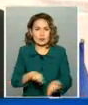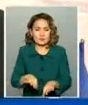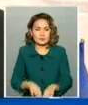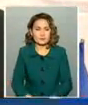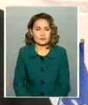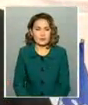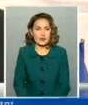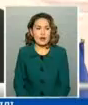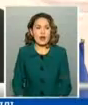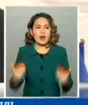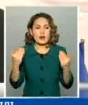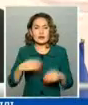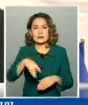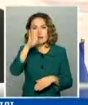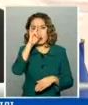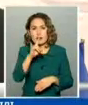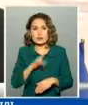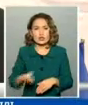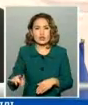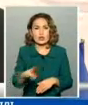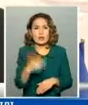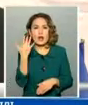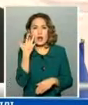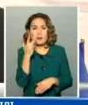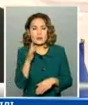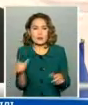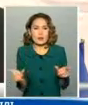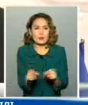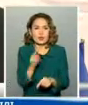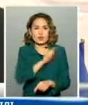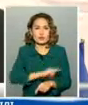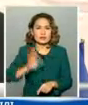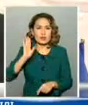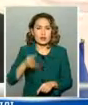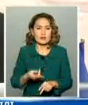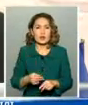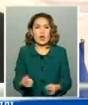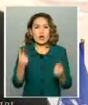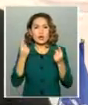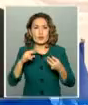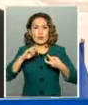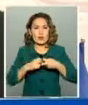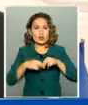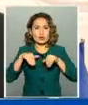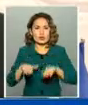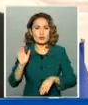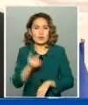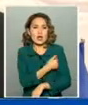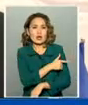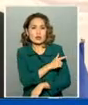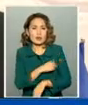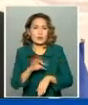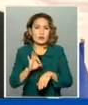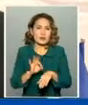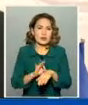кезеңін аяқтап, екіншісіне аяқ бастық. Осы уақытқа дейін біз жобалау, жоспарлау жұмыстарымен қатар нақты істермен де айналыстық. Нәтижесін